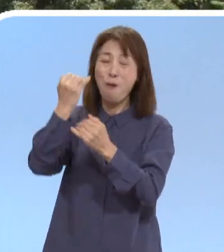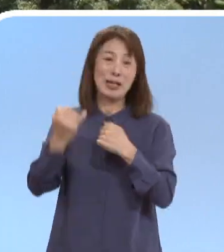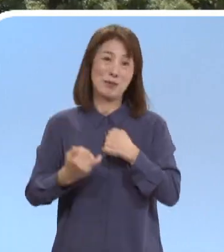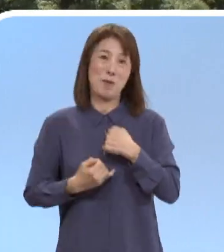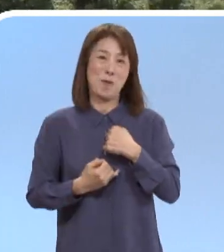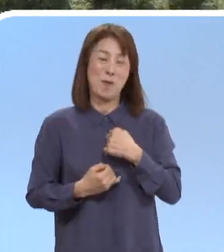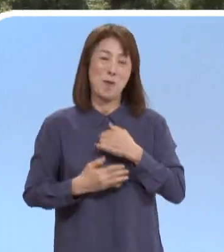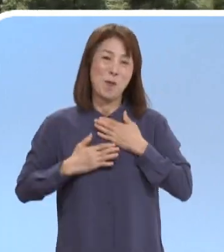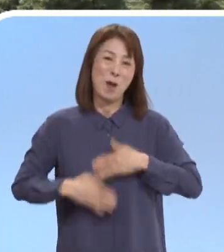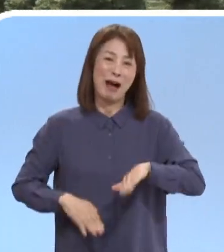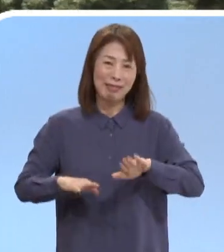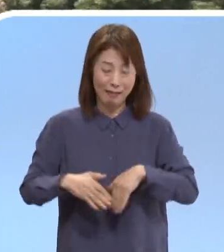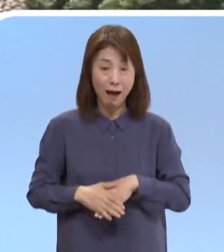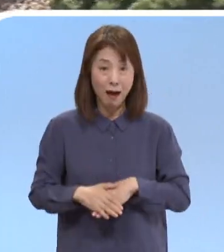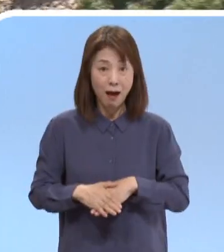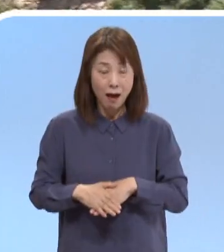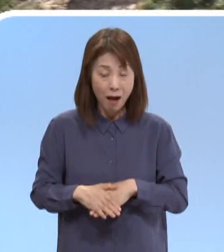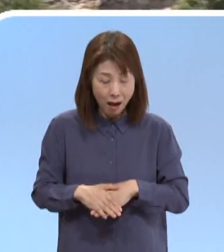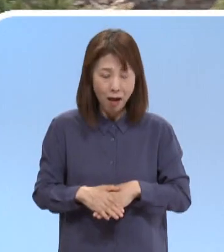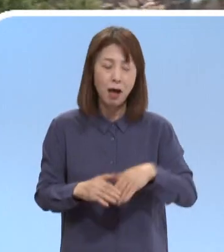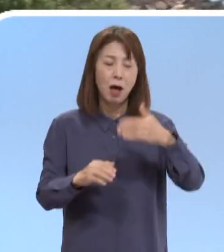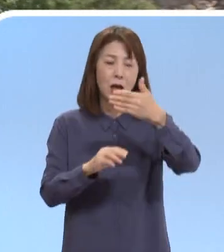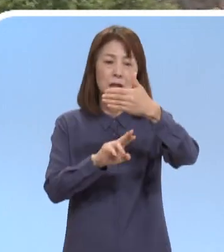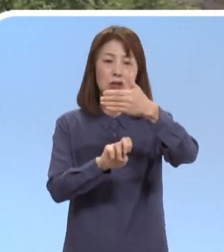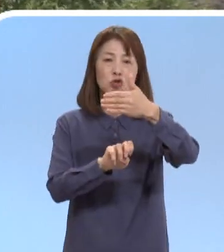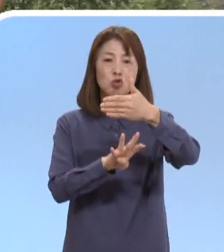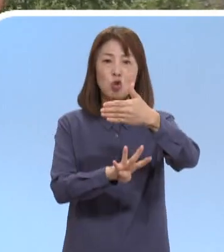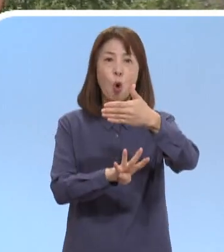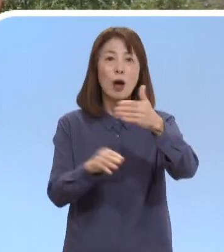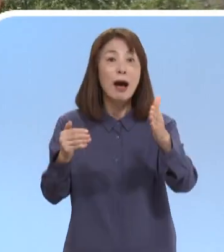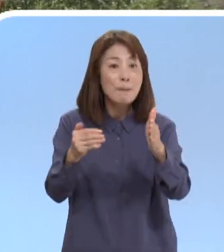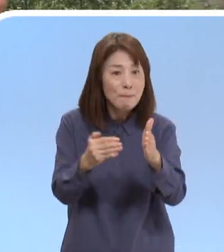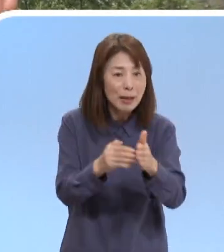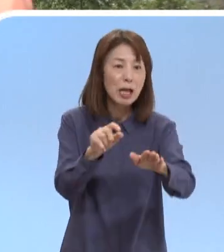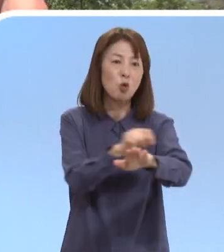ありがとうございます。 そう、これはもう期間はいつまでやられてるんですか。 9月の24